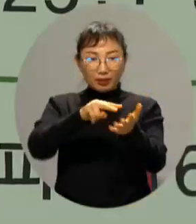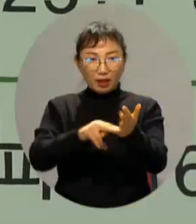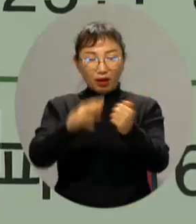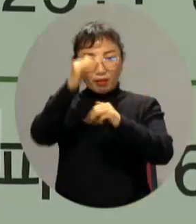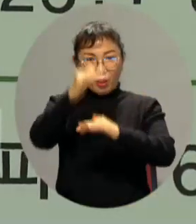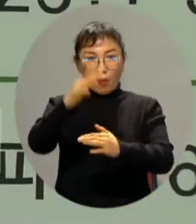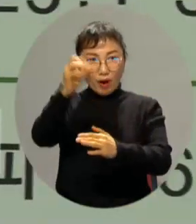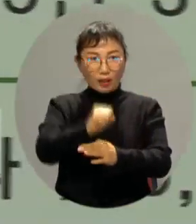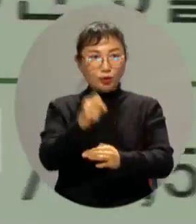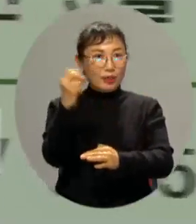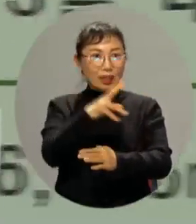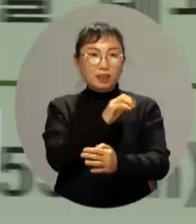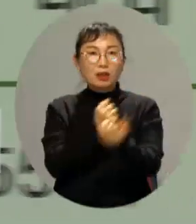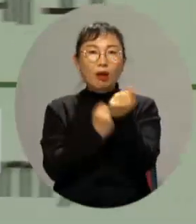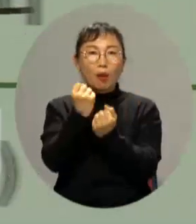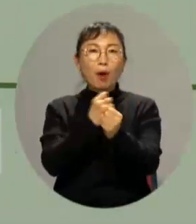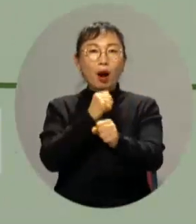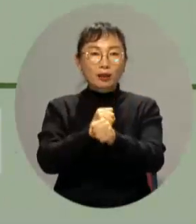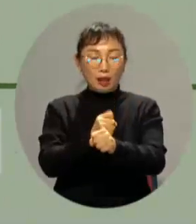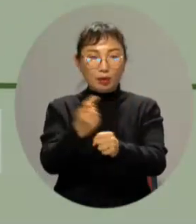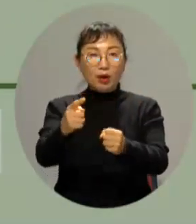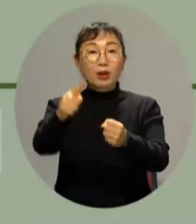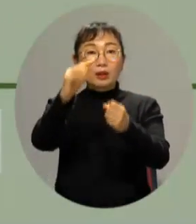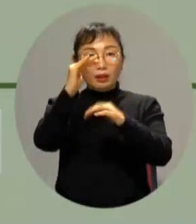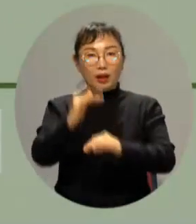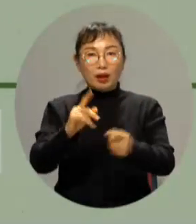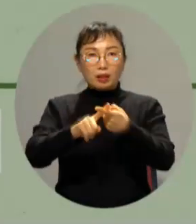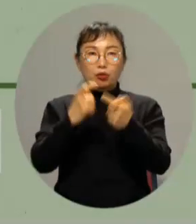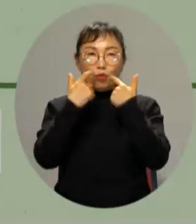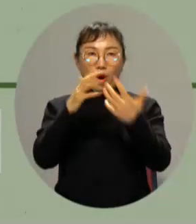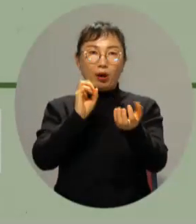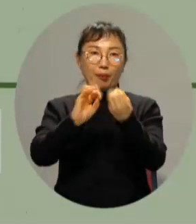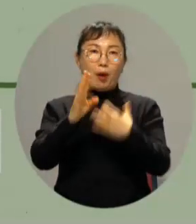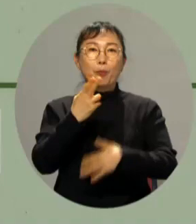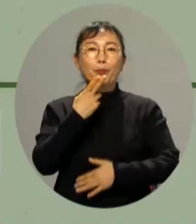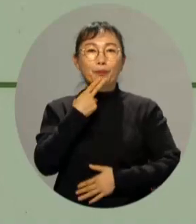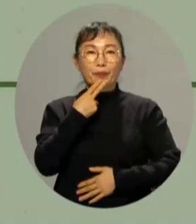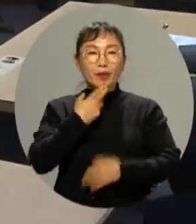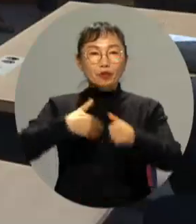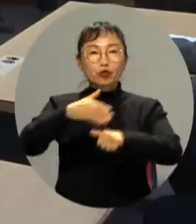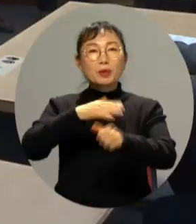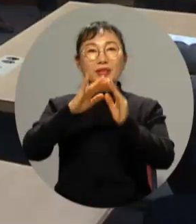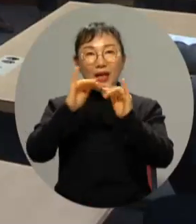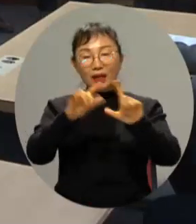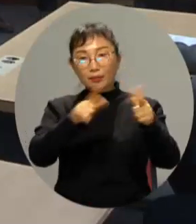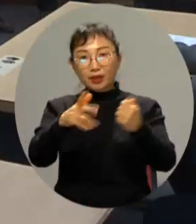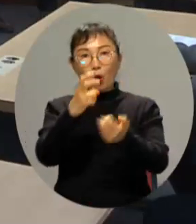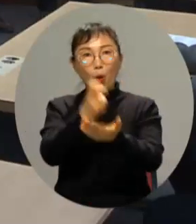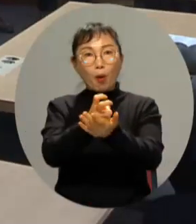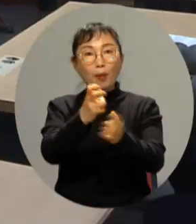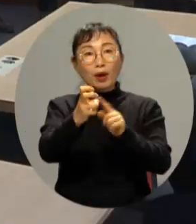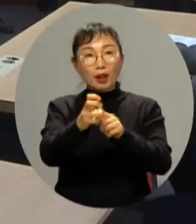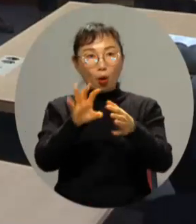해명하겠다며 논란에 대해 명확한 입장을 표명하지 않고 있습니다. 인근 주민들은 관련